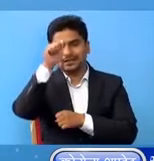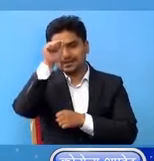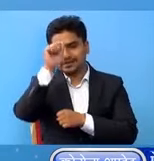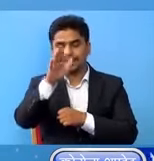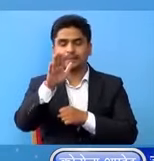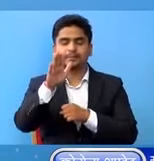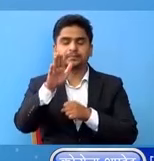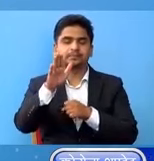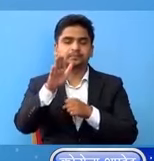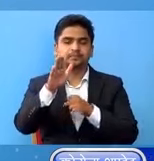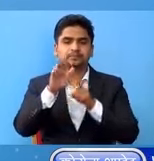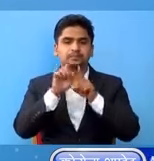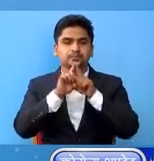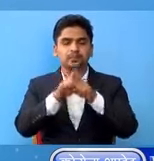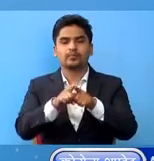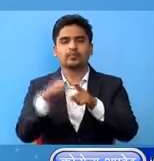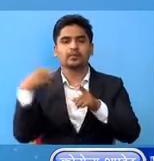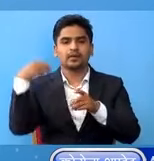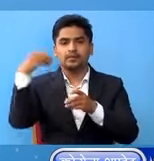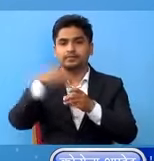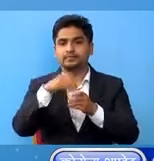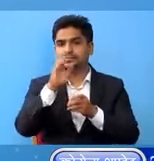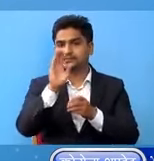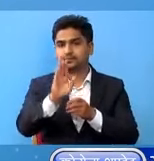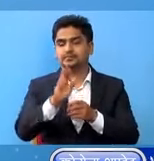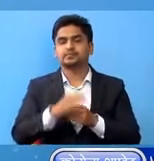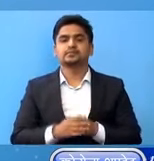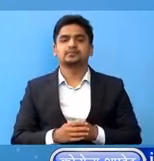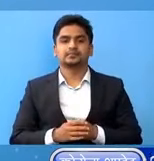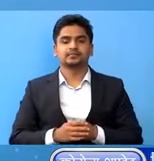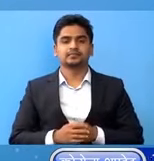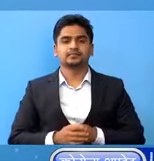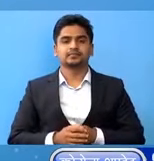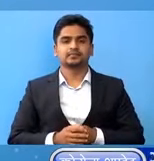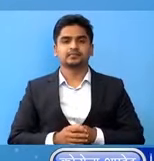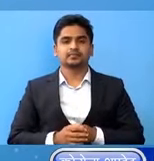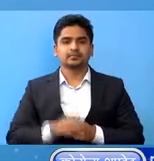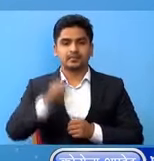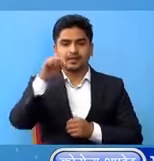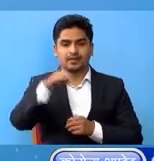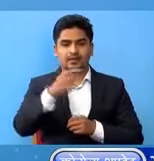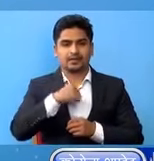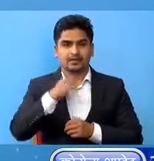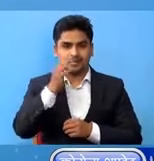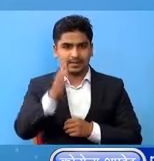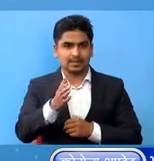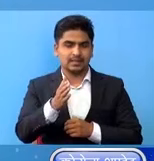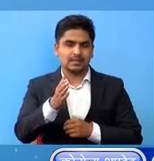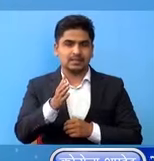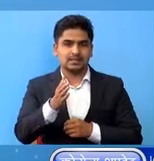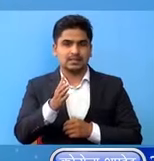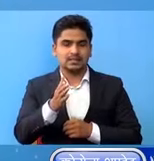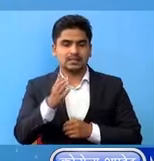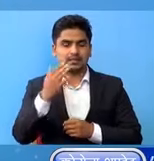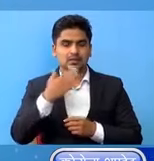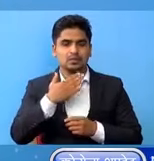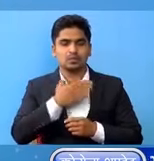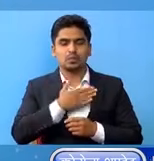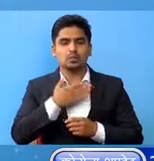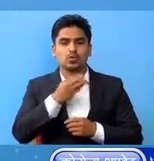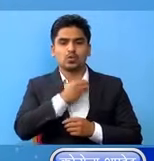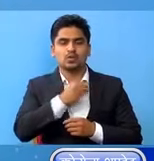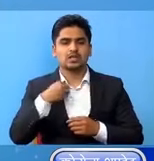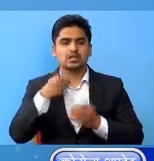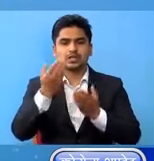1,539 जनामा कोरोना भाइरसको संक्रमण पुष्टि भएको छ। देशभरका प्रयोगशालामा